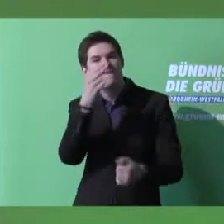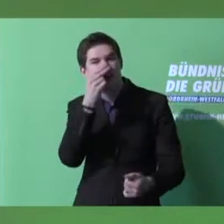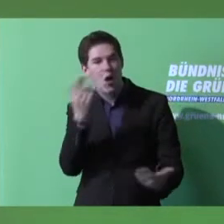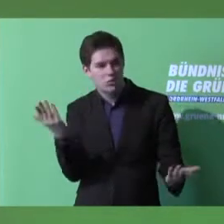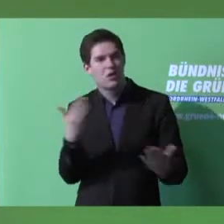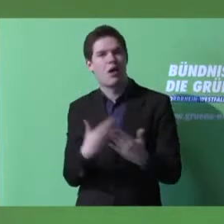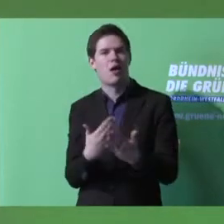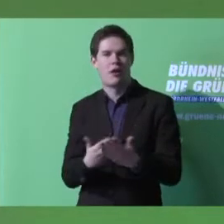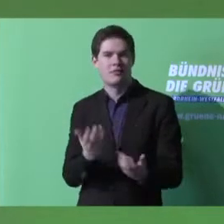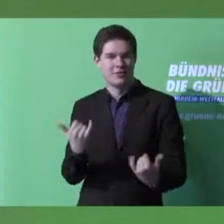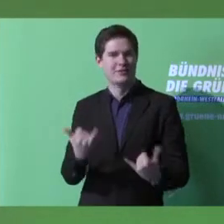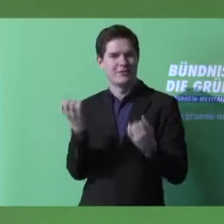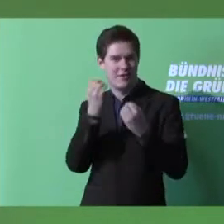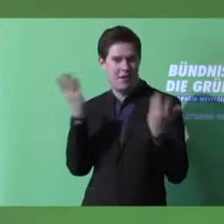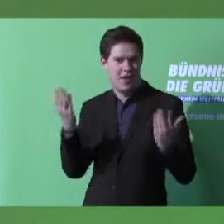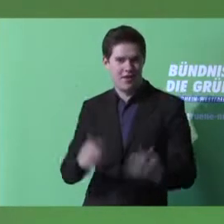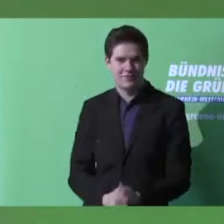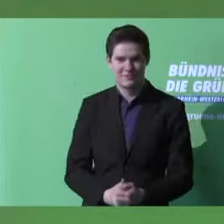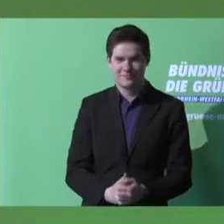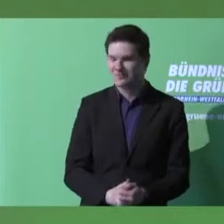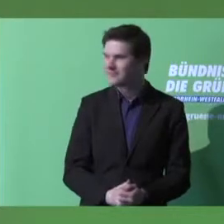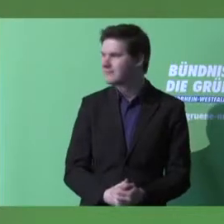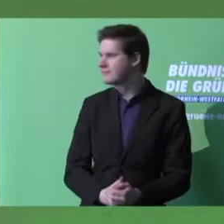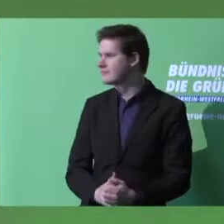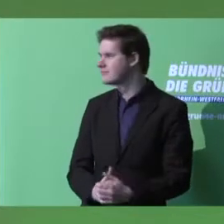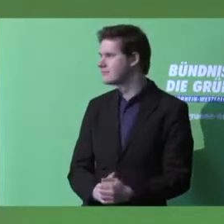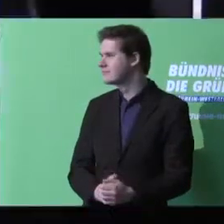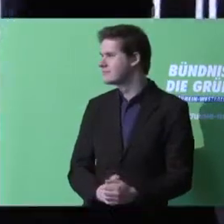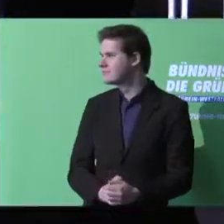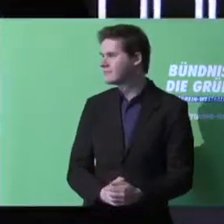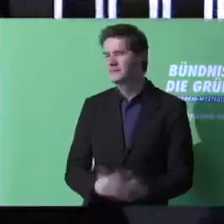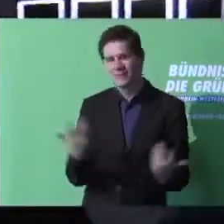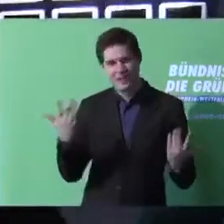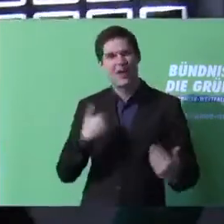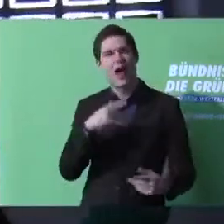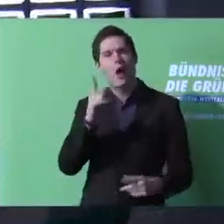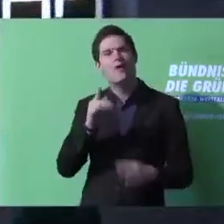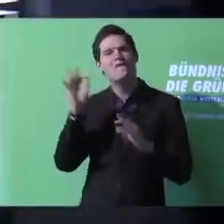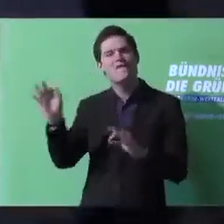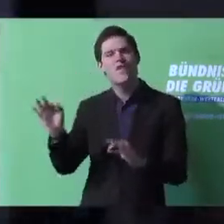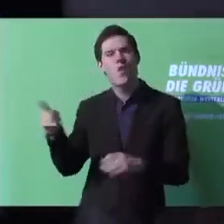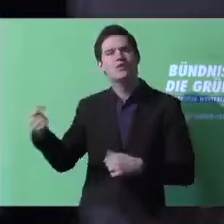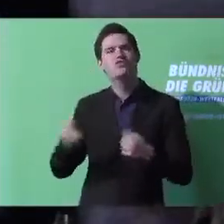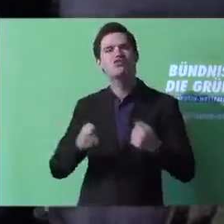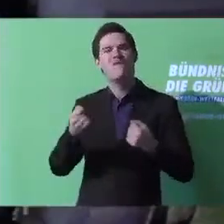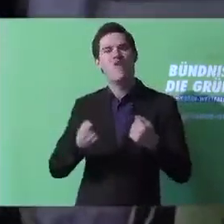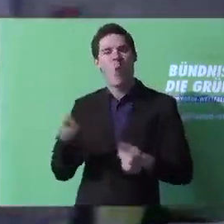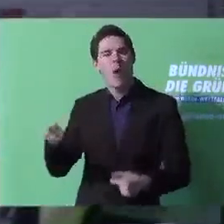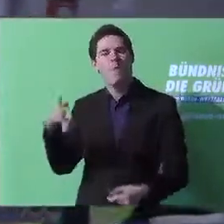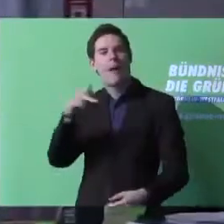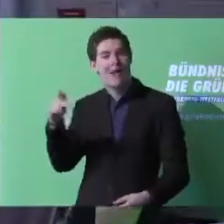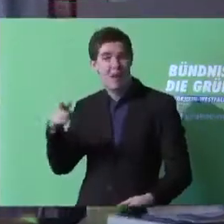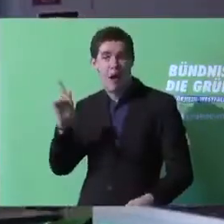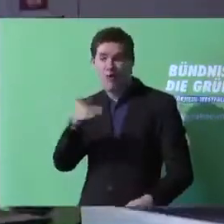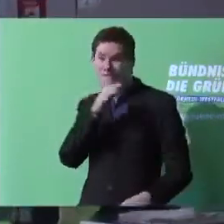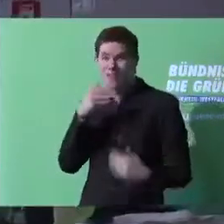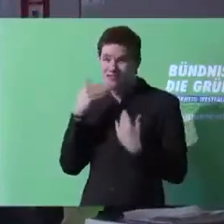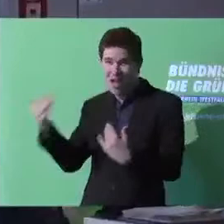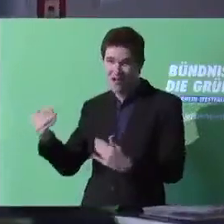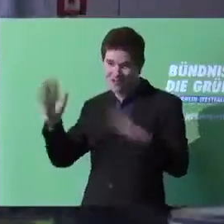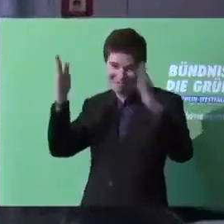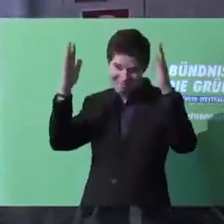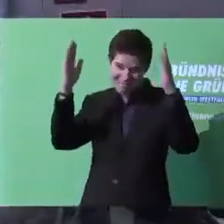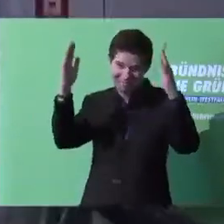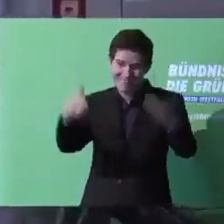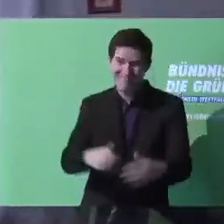Und natürlich auch noch mal einen Riesenapplaus für den Chauffeur, Peter, das machst du wunderbar.